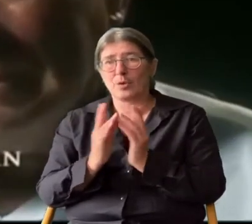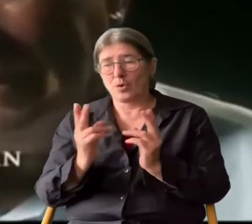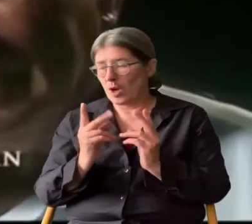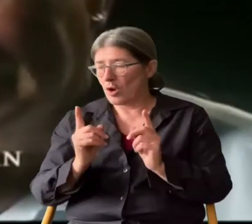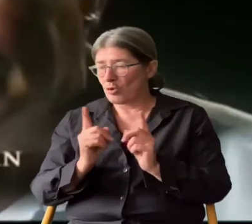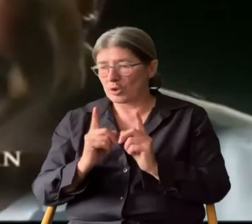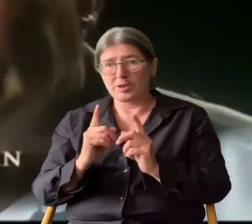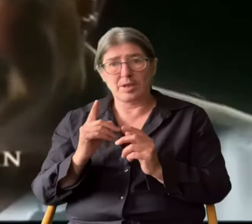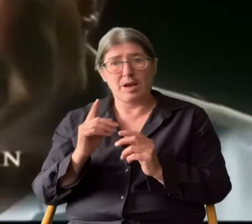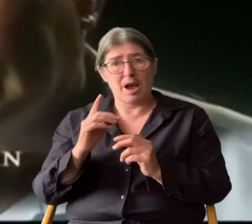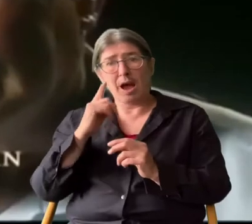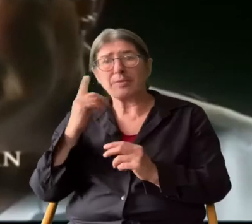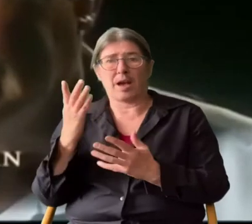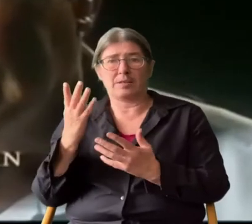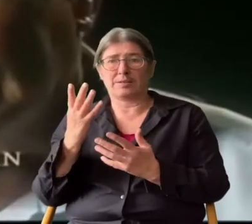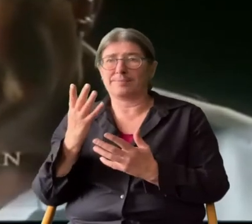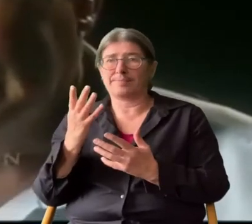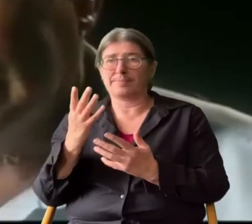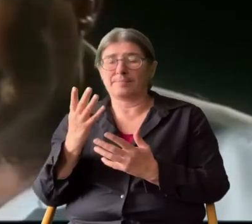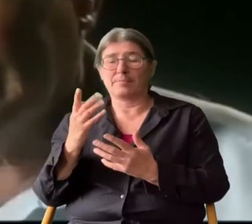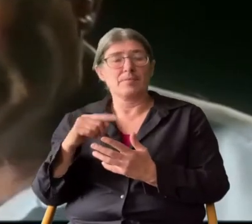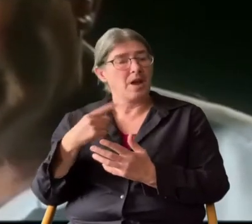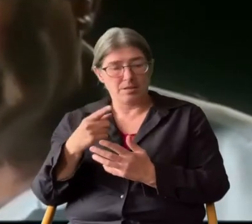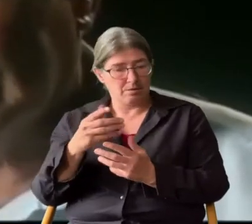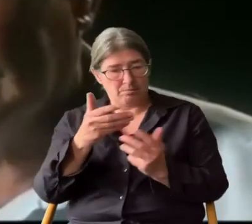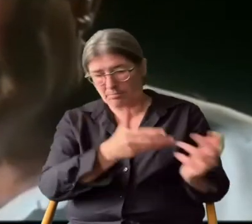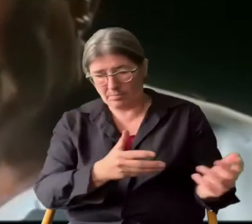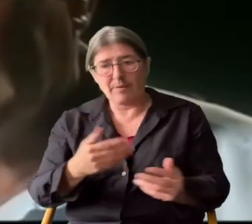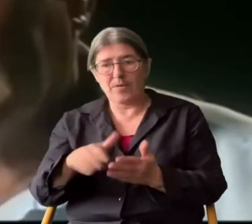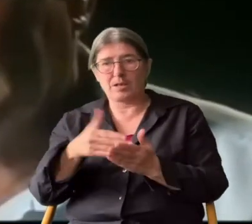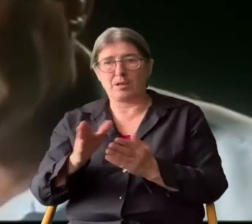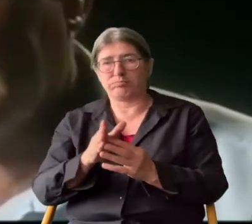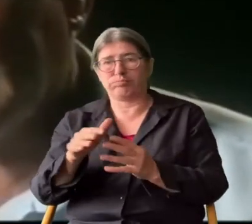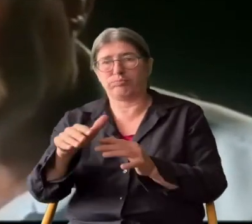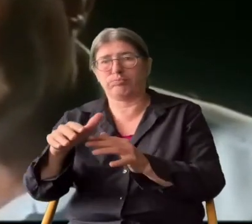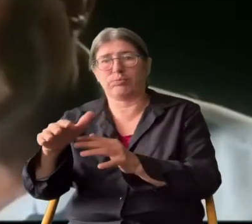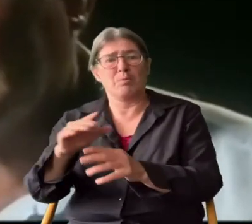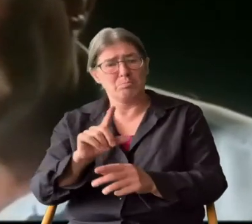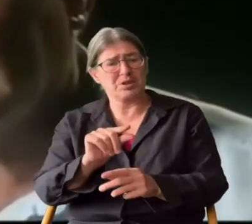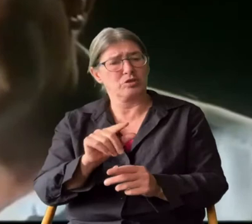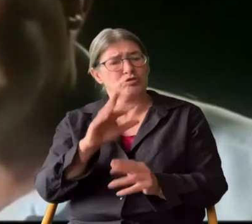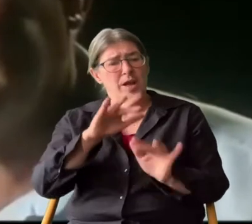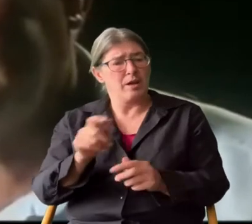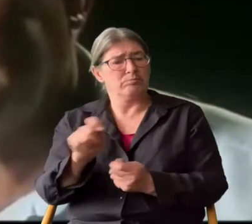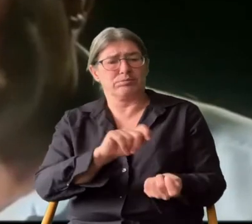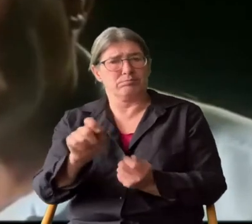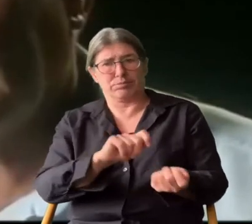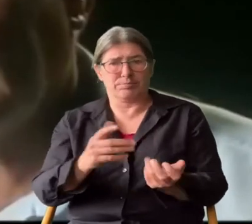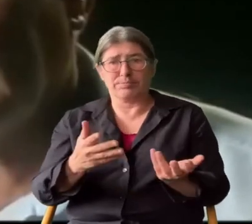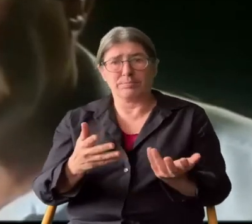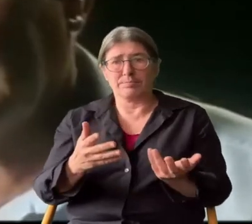kurz Andacht, wie man so sagt. Und dann ist man weitergegangen. Dann wurde ein bisschen Schnee rübergeschüttet.